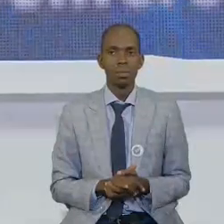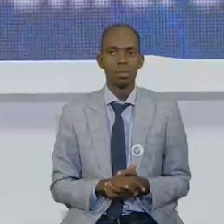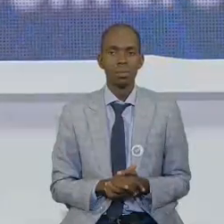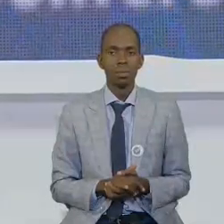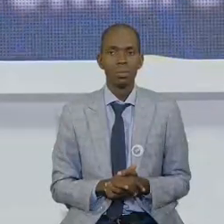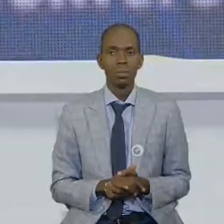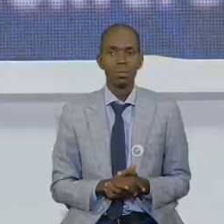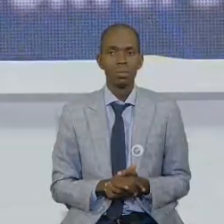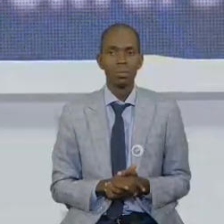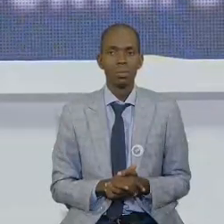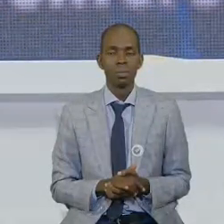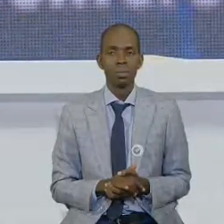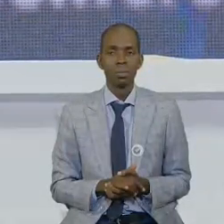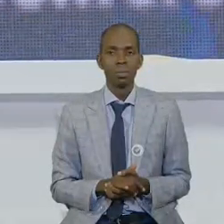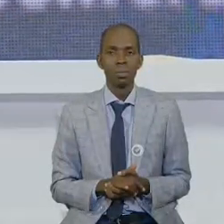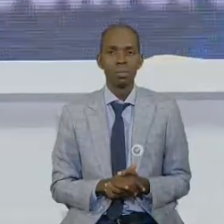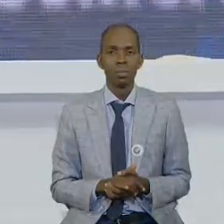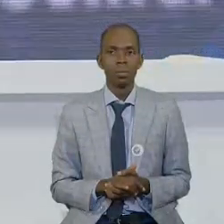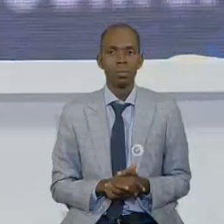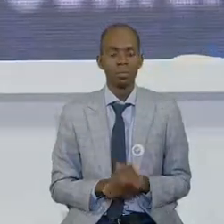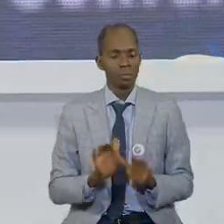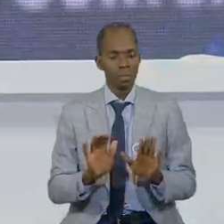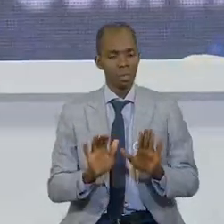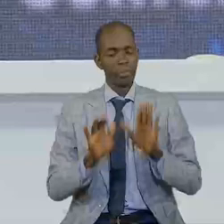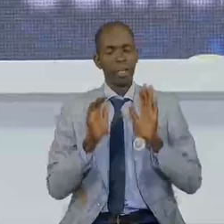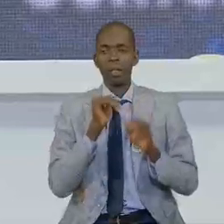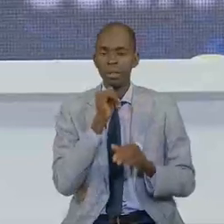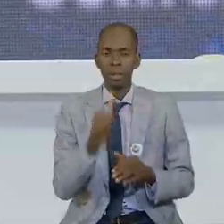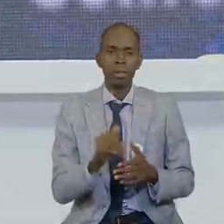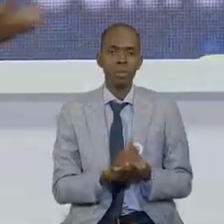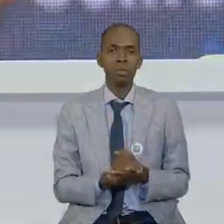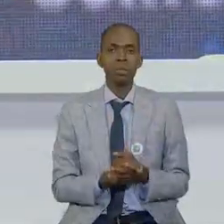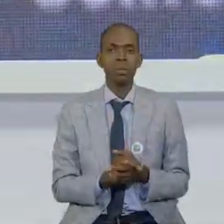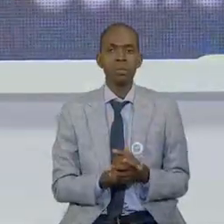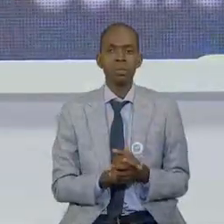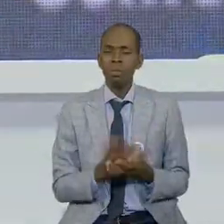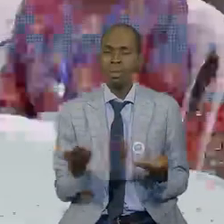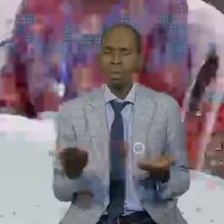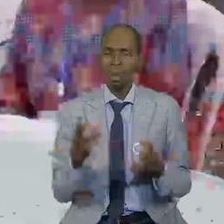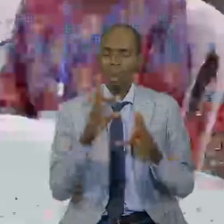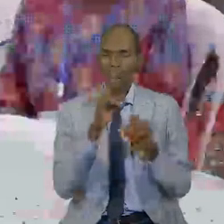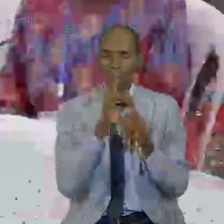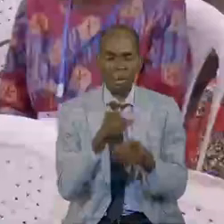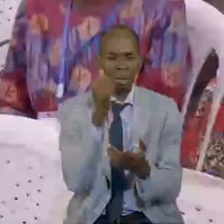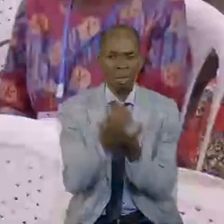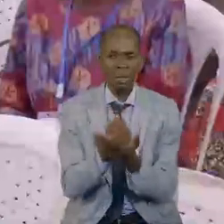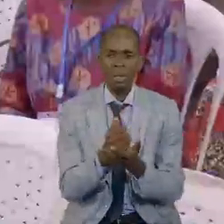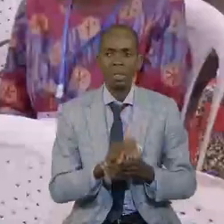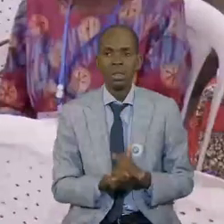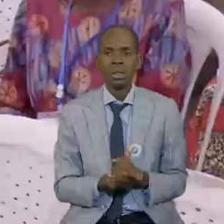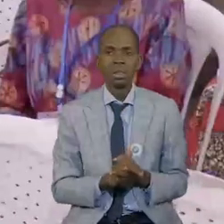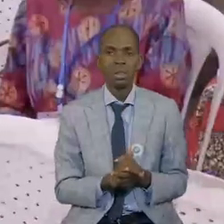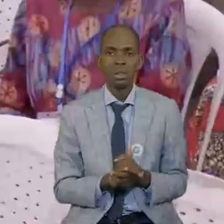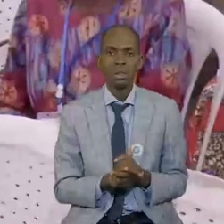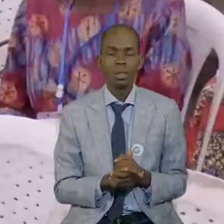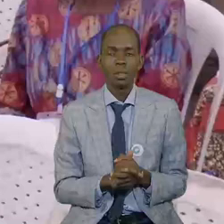Ne crains point et ne t'effraie point. Fear not. Ne crains point. I didn't hear you. Je n'ai pas entendu ton amen. Look